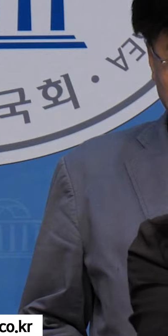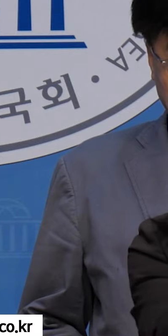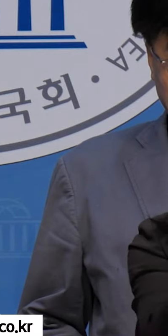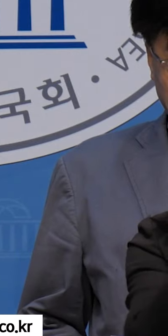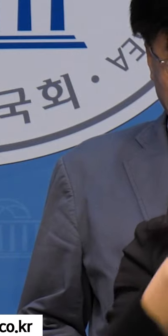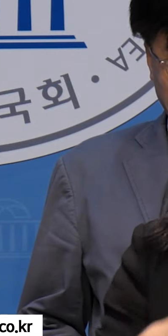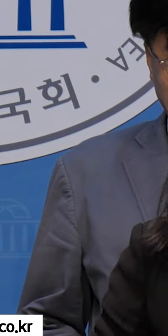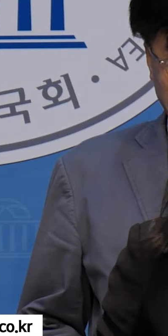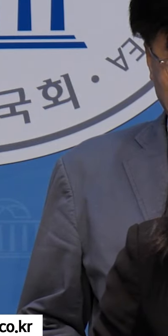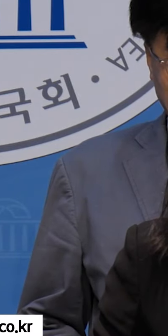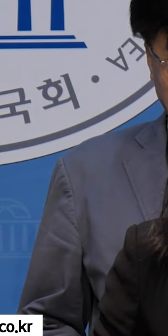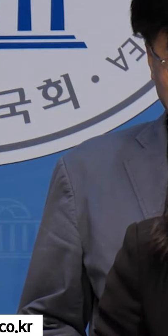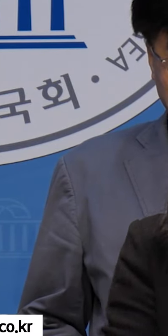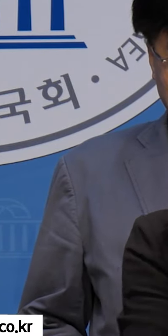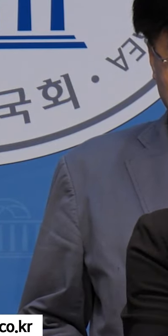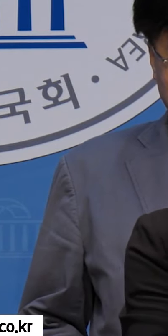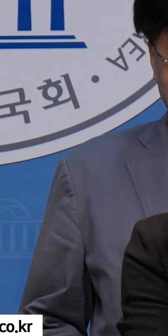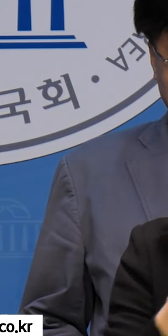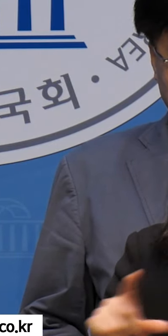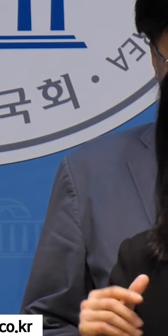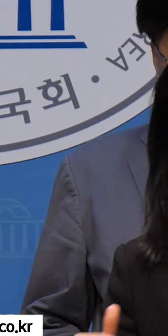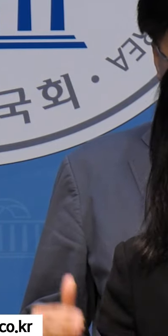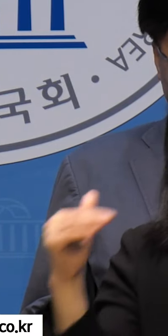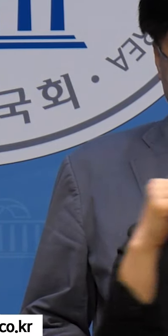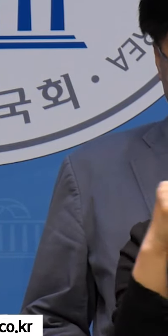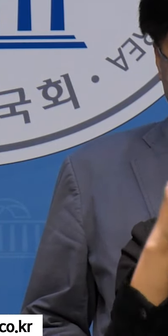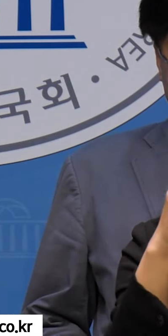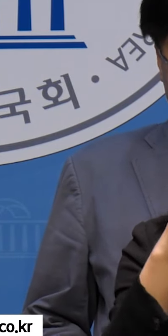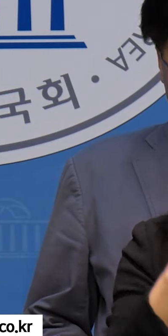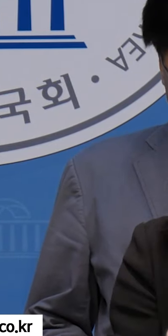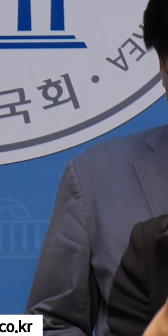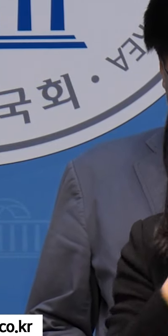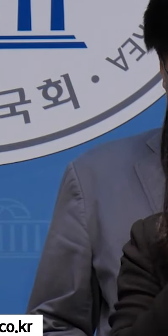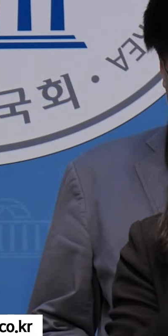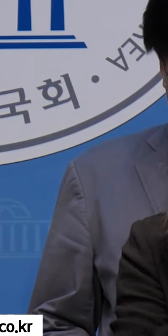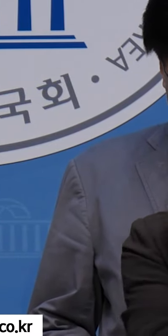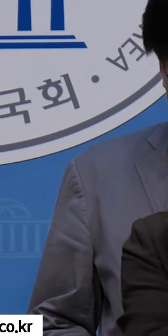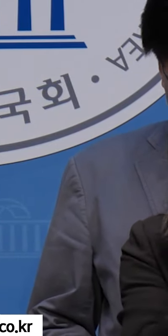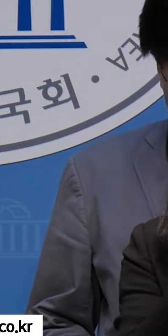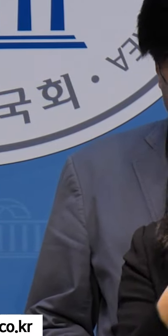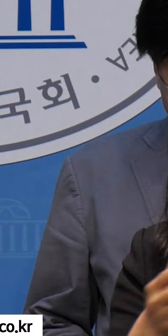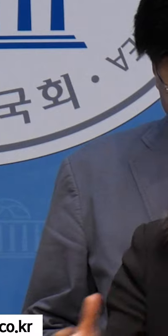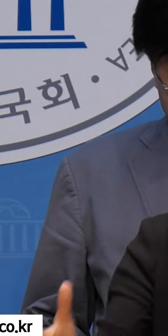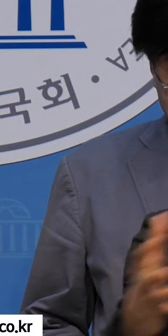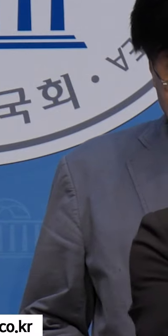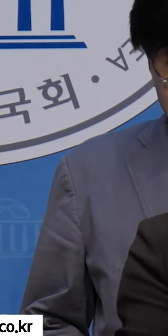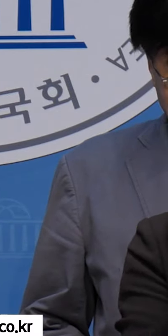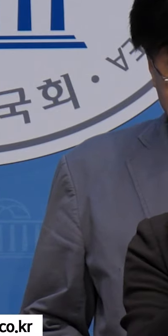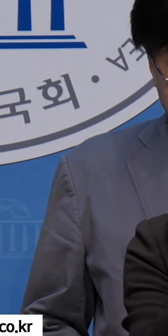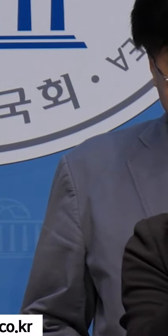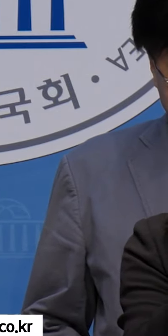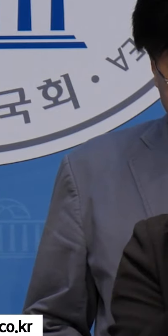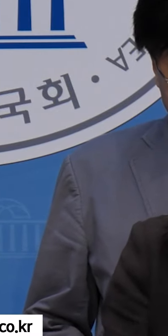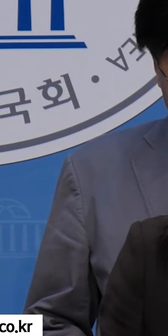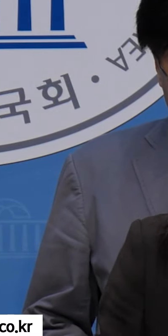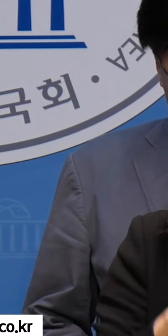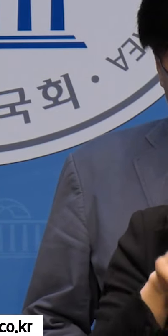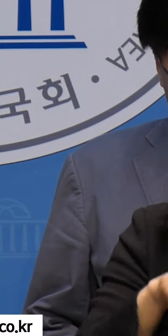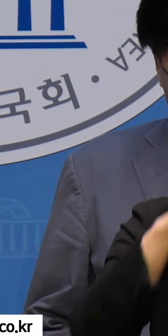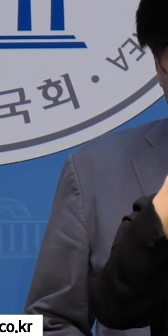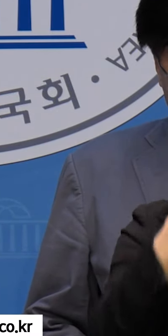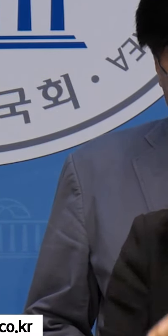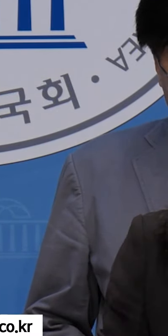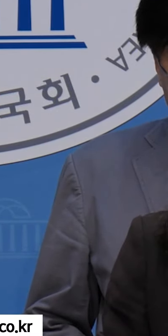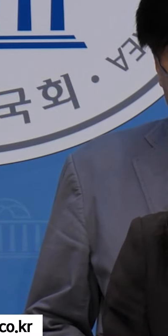그리고 다양한 국민의 이해와 의사가 반영되는 정치 구조를 마련하기 위한 수직적 분권, 이